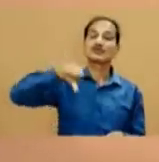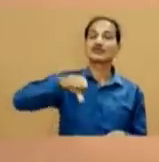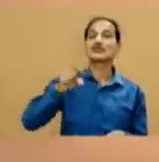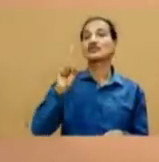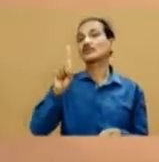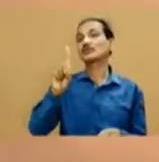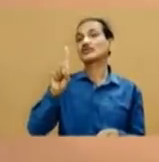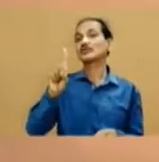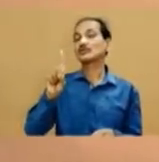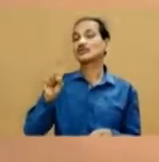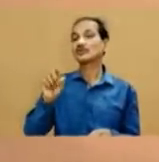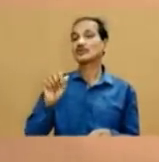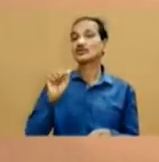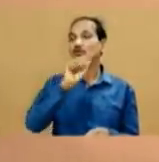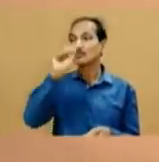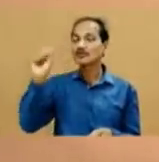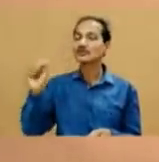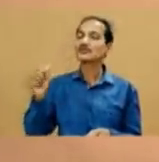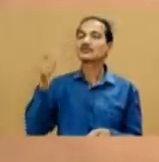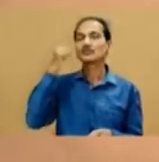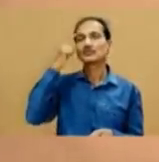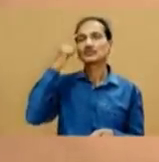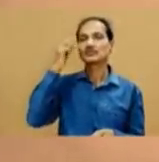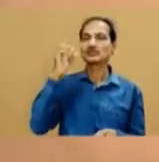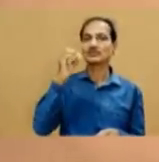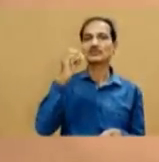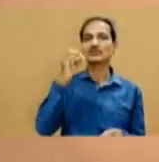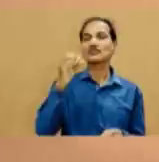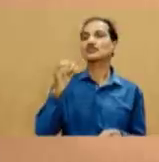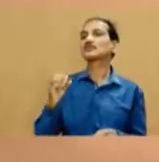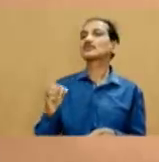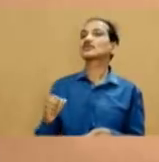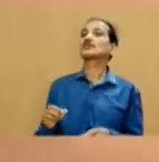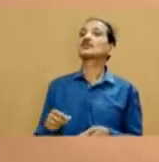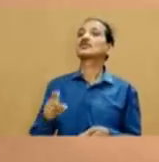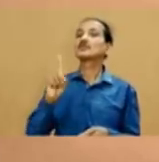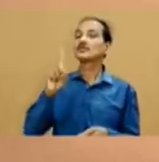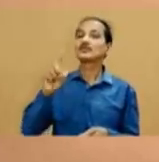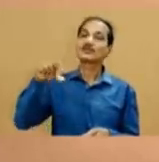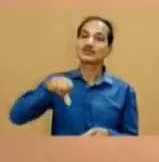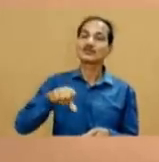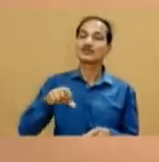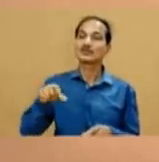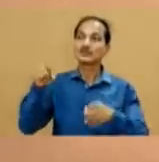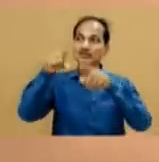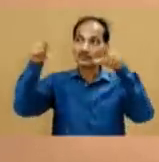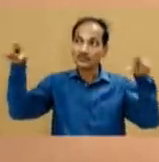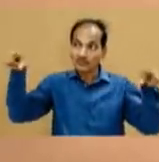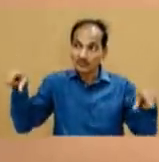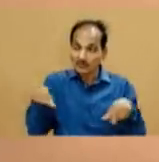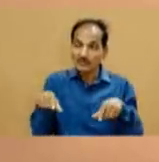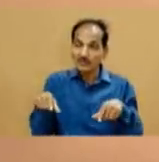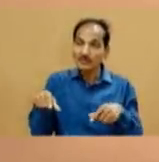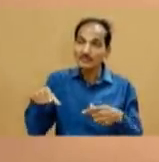ଆପଣମାନେ ଜାଣିଛନ୍ତି COVID-19 କଣ୍ଟେନମେଣ୍ଟ ଜୋନ୍ ଆରମ୍ଭ କରାହୋଇଛି, ଯେଉଁଠି ଯେଉଁଠି ଅଧିକ ସଂକ୍ରମଣର